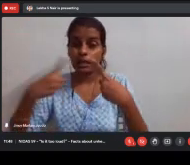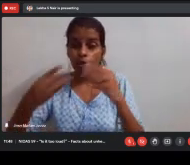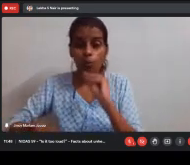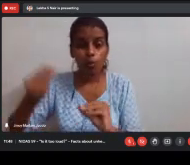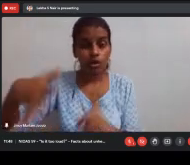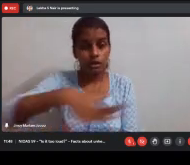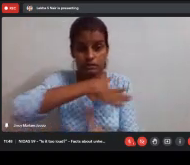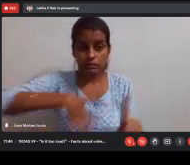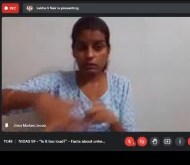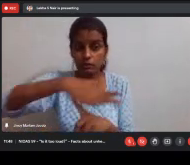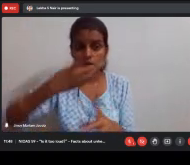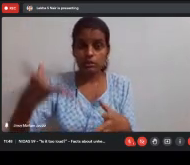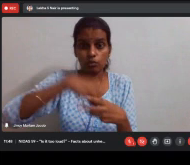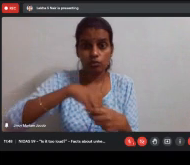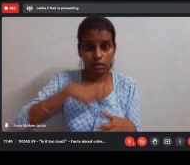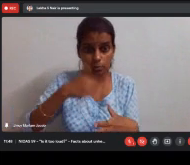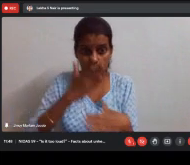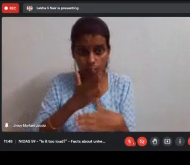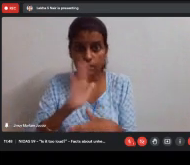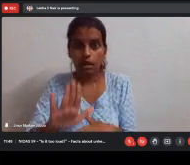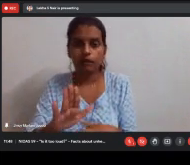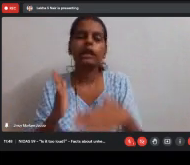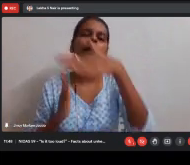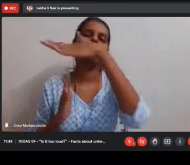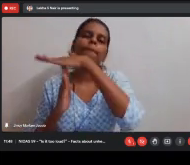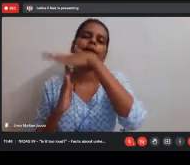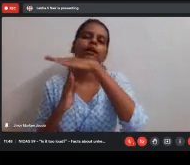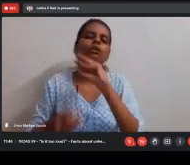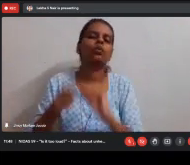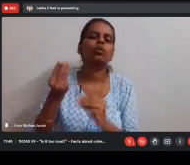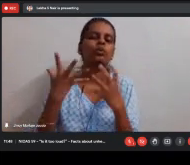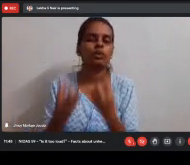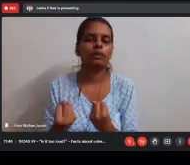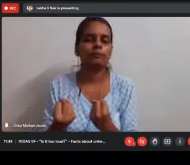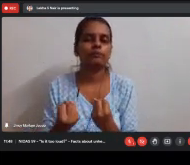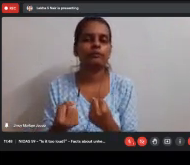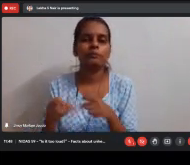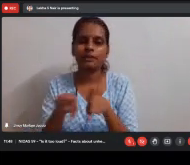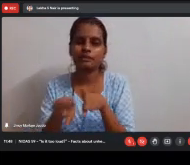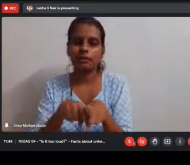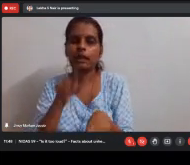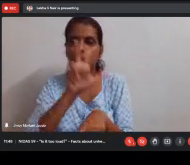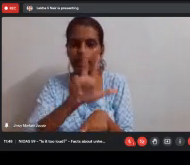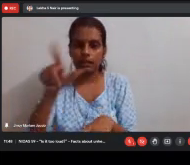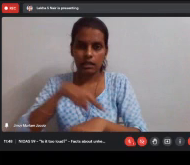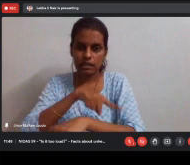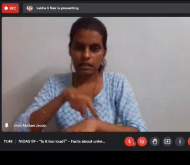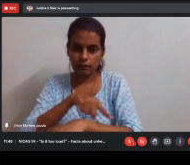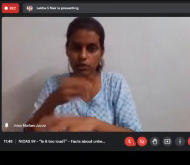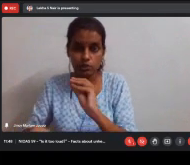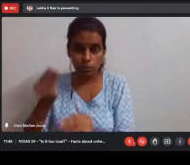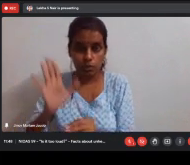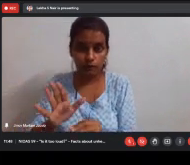കാര്യങ്ങൾ നമ്മൾ ശ്രദ്ധിക്കണം. സമയത്തിന്റെ കാര്യം നേരത്തെ പറഞ്ഞ അതേ ടേബിൾ നമ്മൾ ഫോളോ ചെയ്തേ പറ്റൂ.